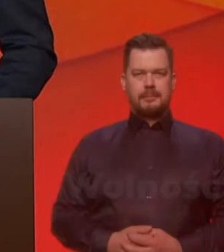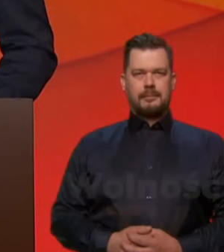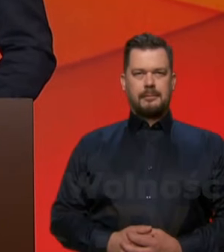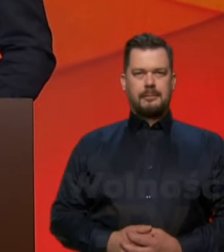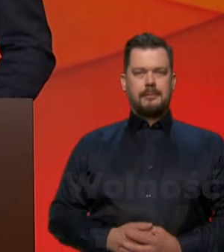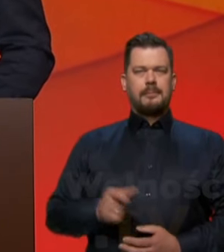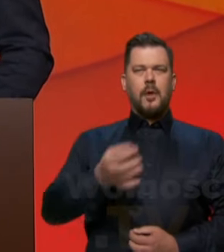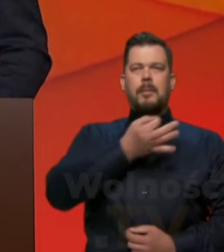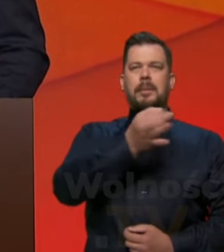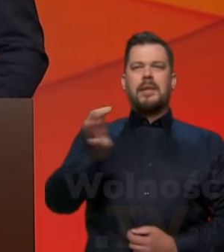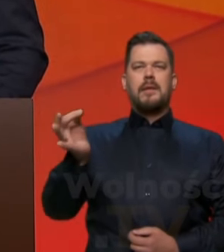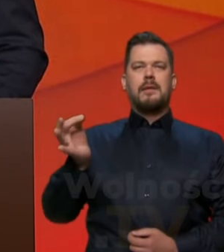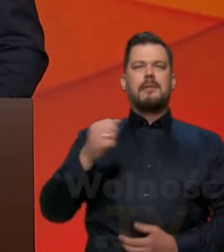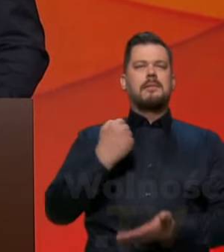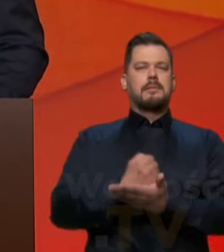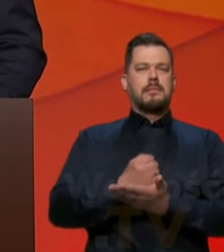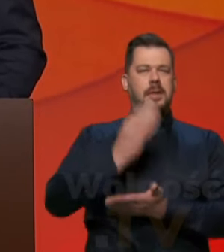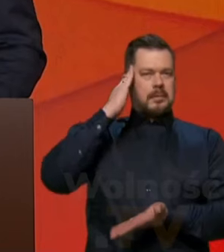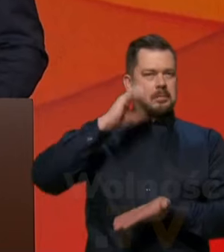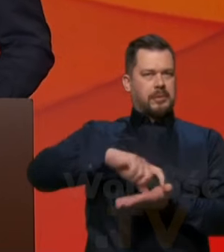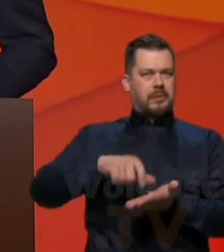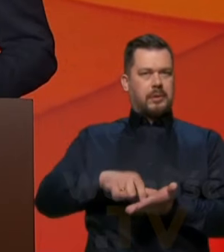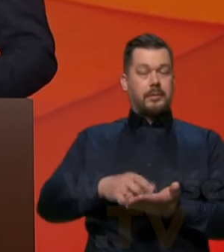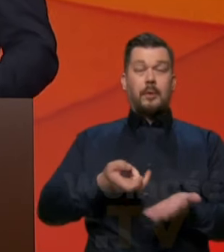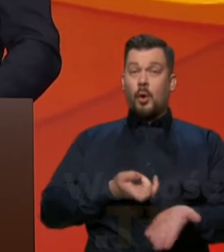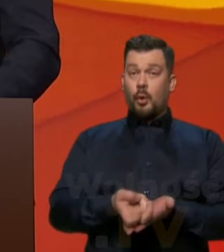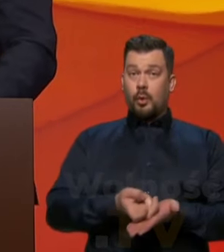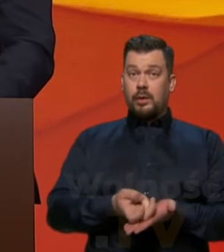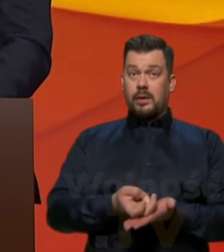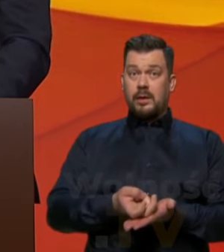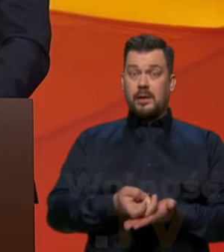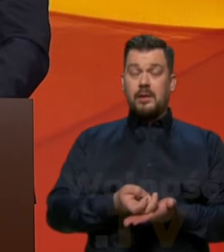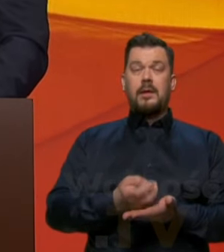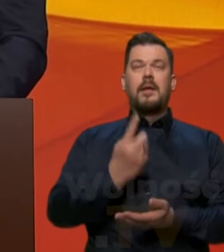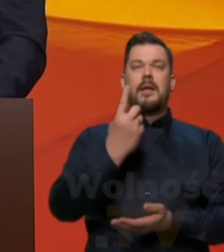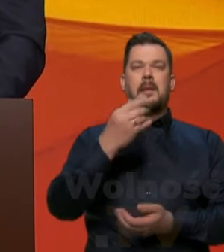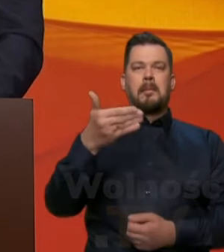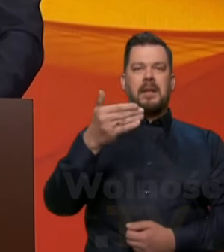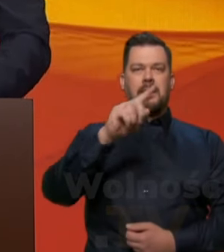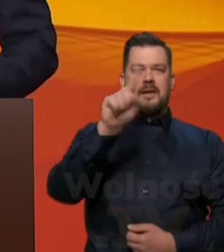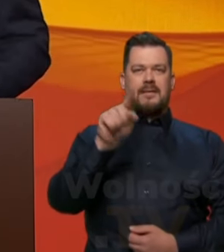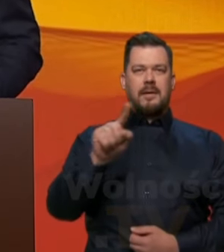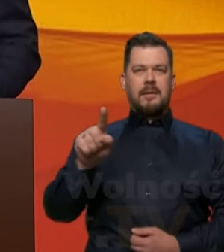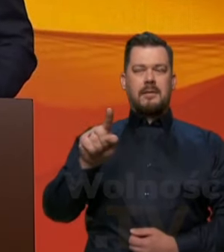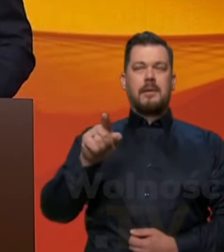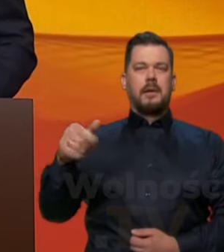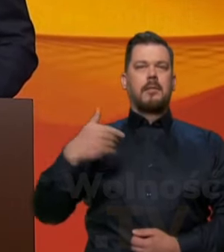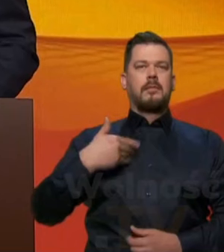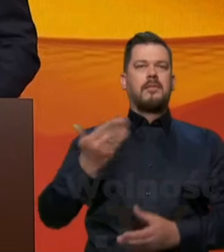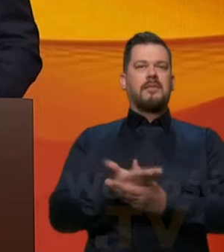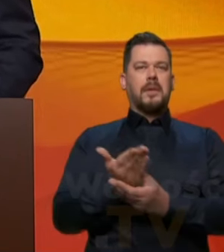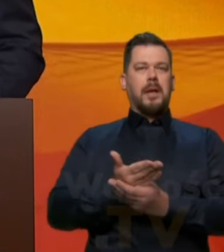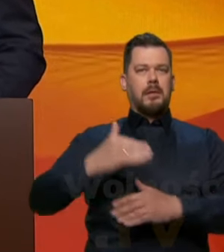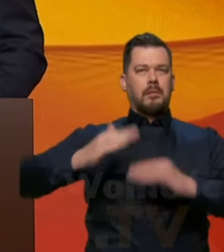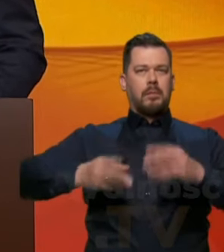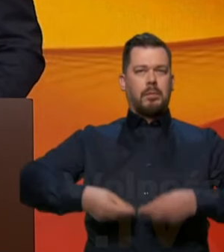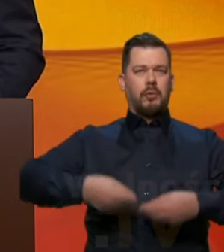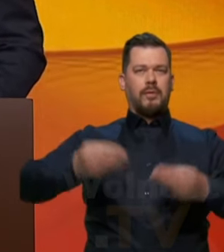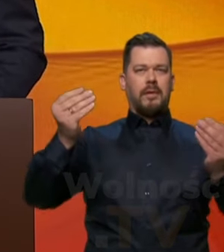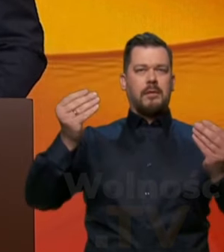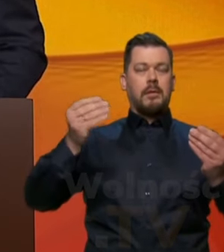Czas na pytanie w kategorii mieszkania. W lutym tego roku średnia cena metra kwadratowego mieszkań oferowanych przez firmy deweloperskie